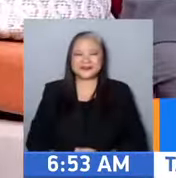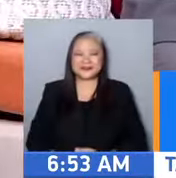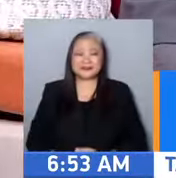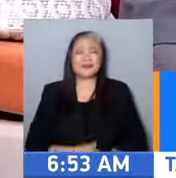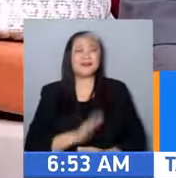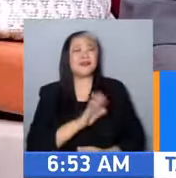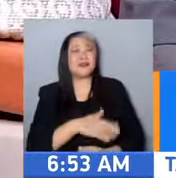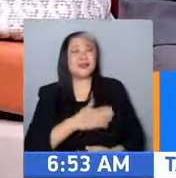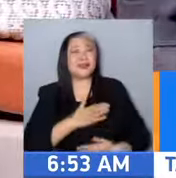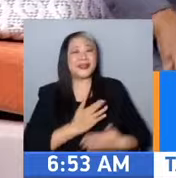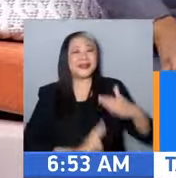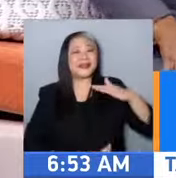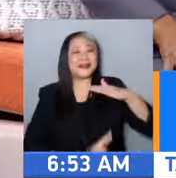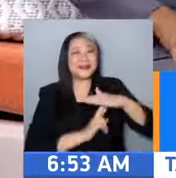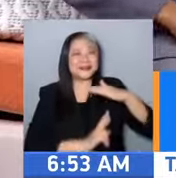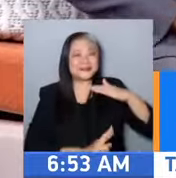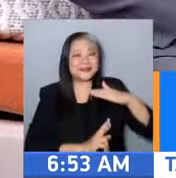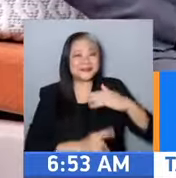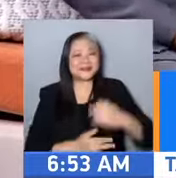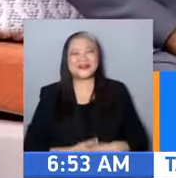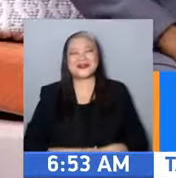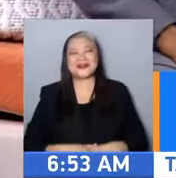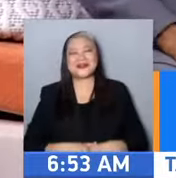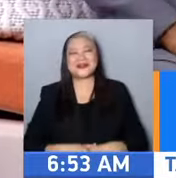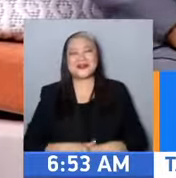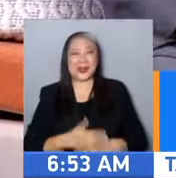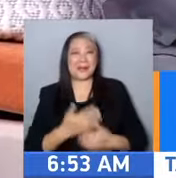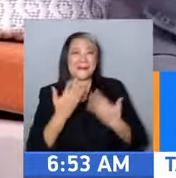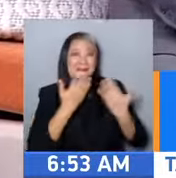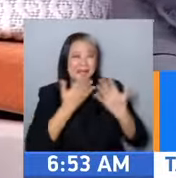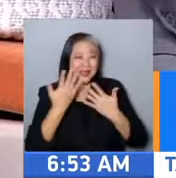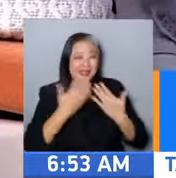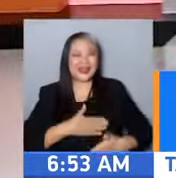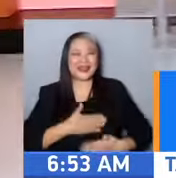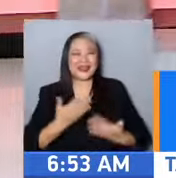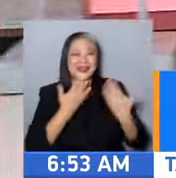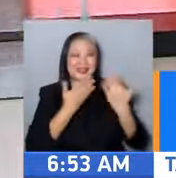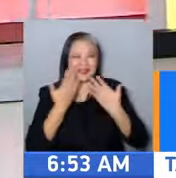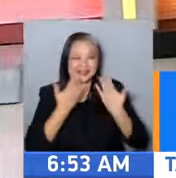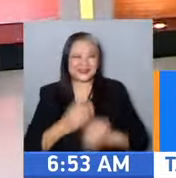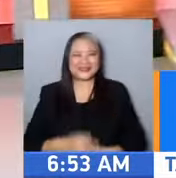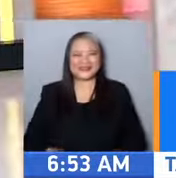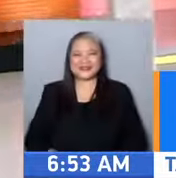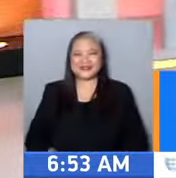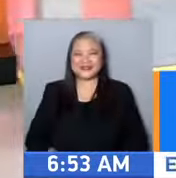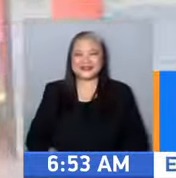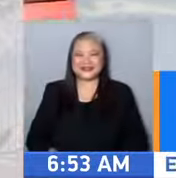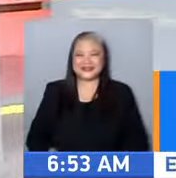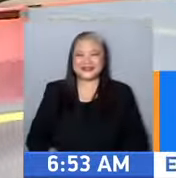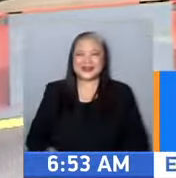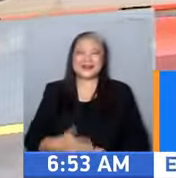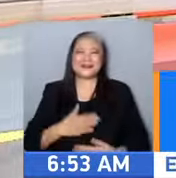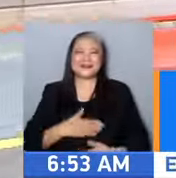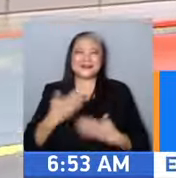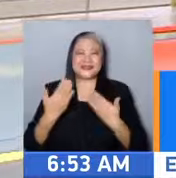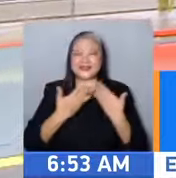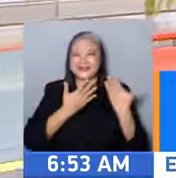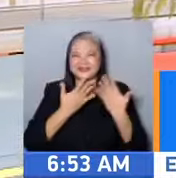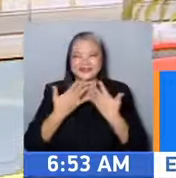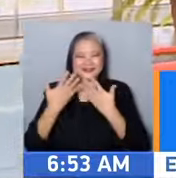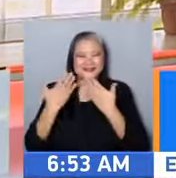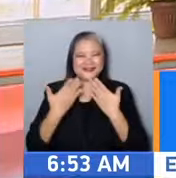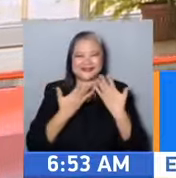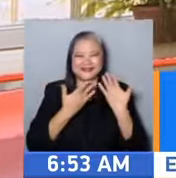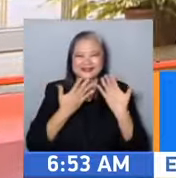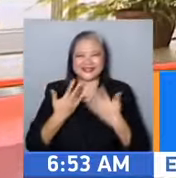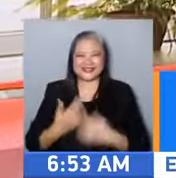at belated happy birthday. Syempre, mamimiss. Maraming salamat sa inyo. Happy birthday! Special ka sa amin dito.